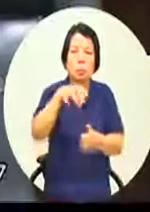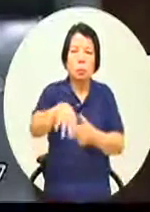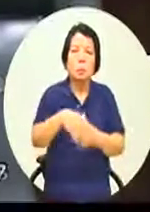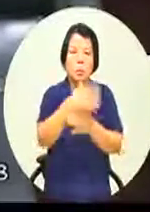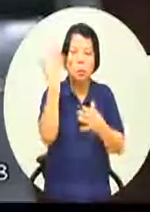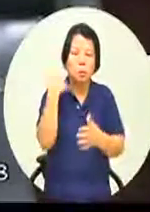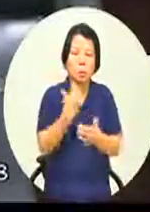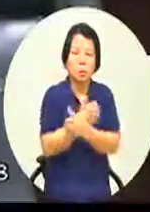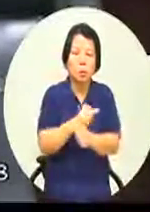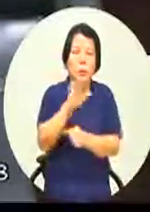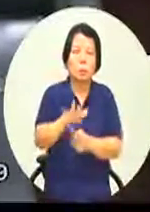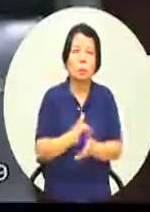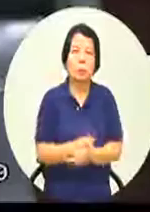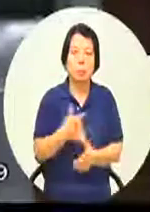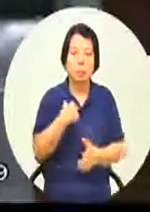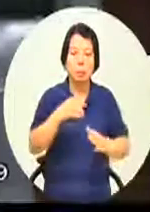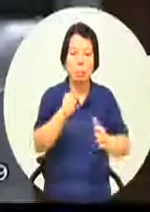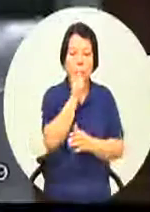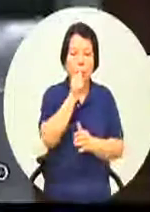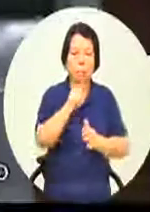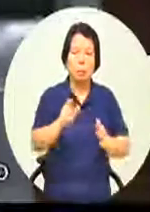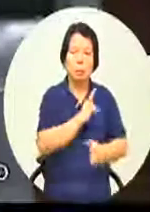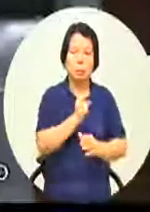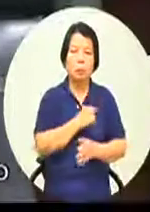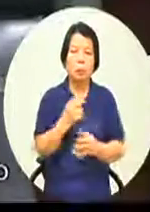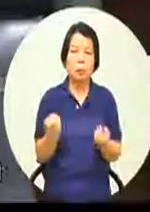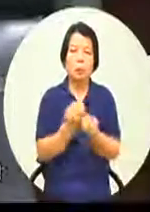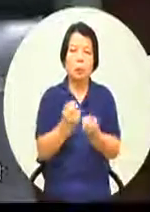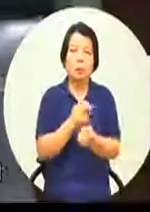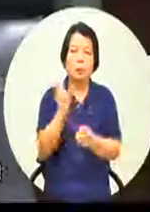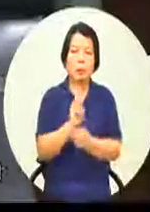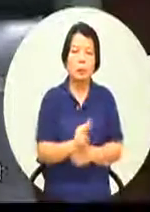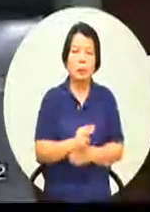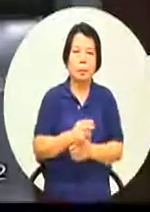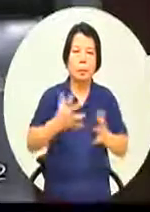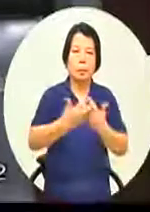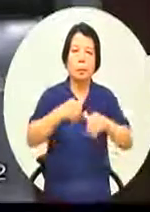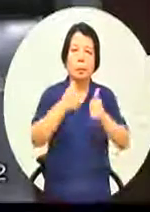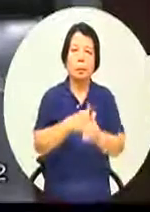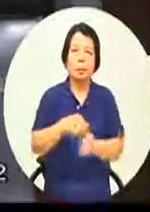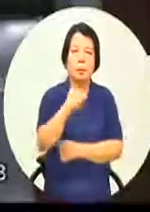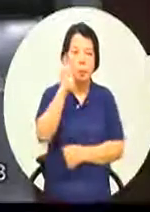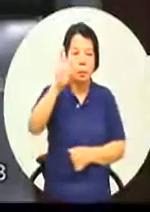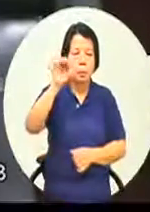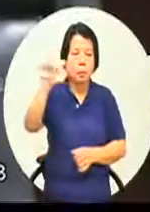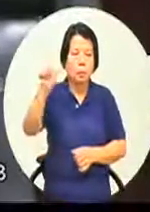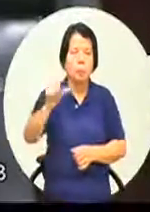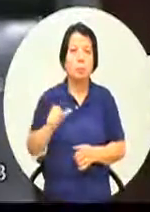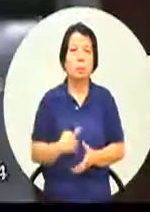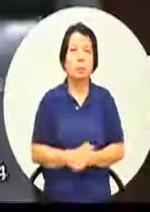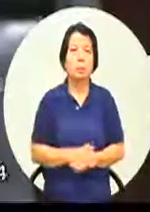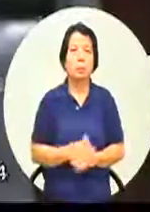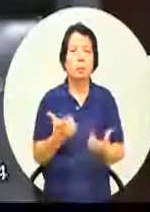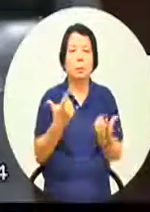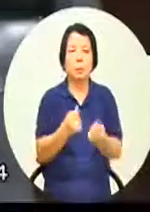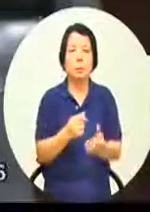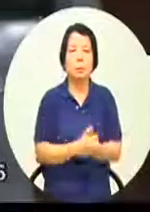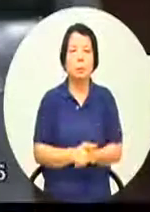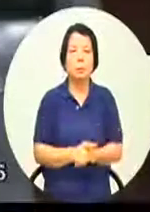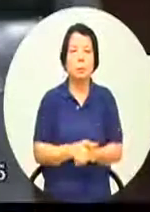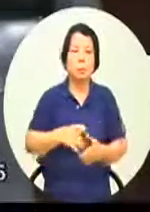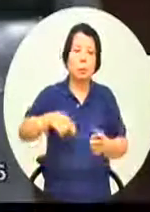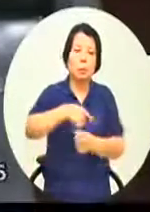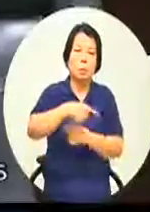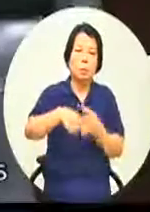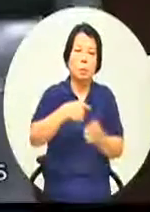经验，大家自己居家必备一台发电机，但是到最后你停电四天五天，发电机也是运转了